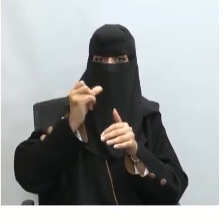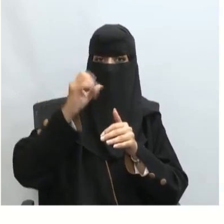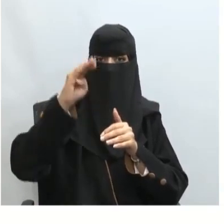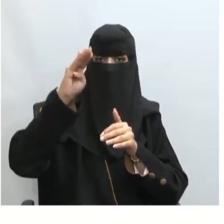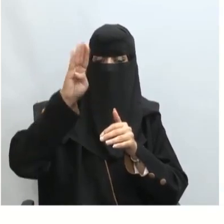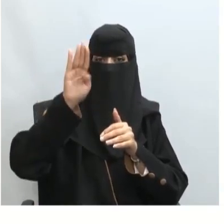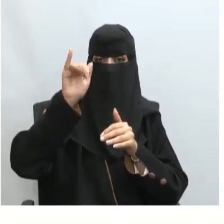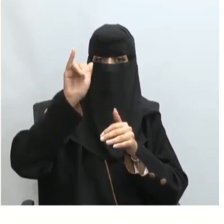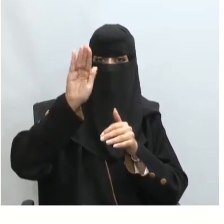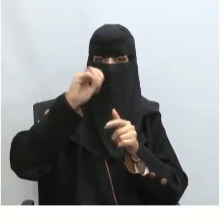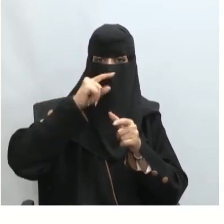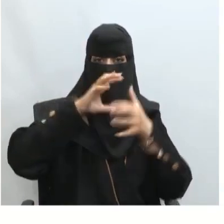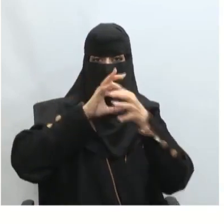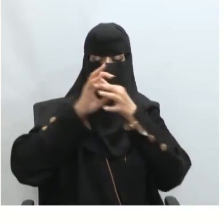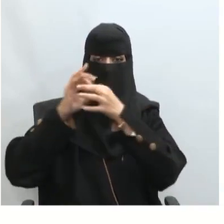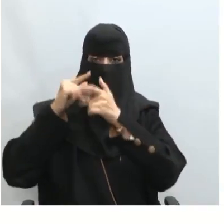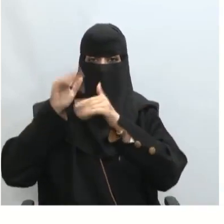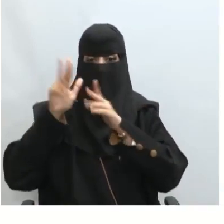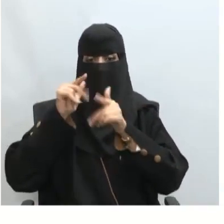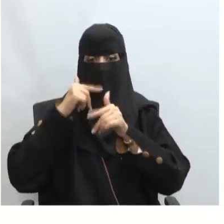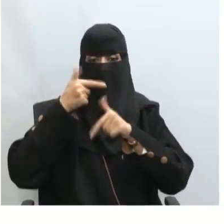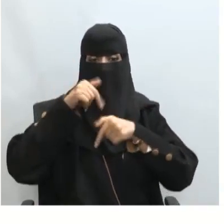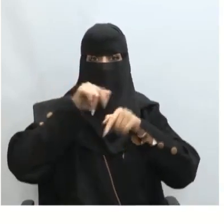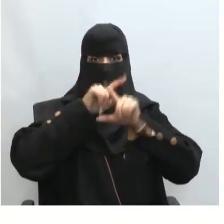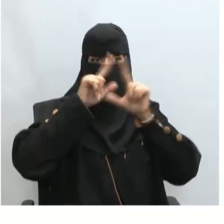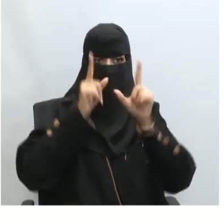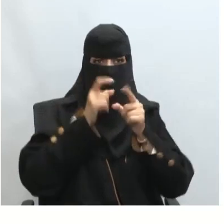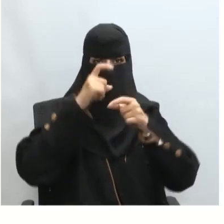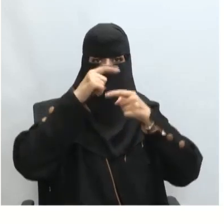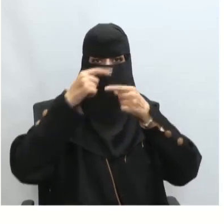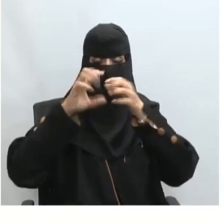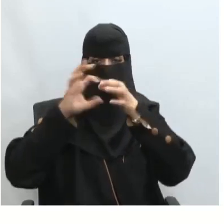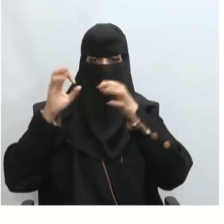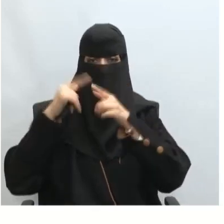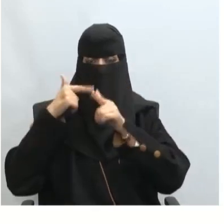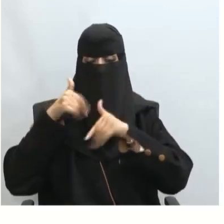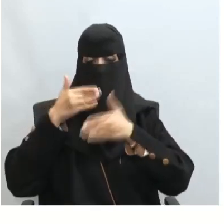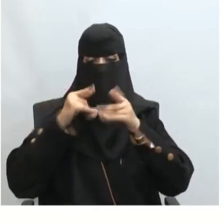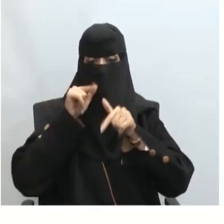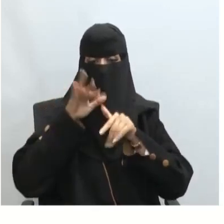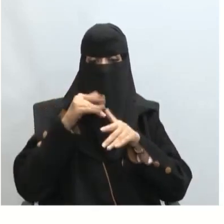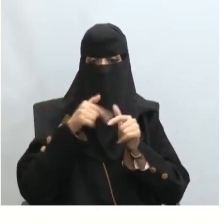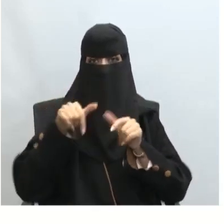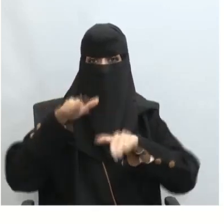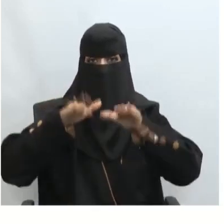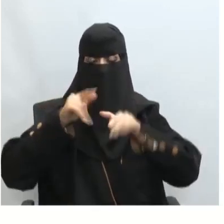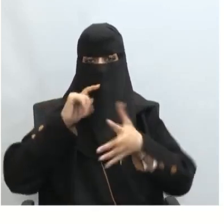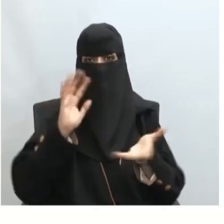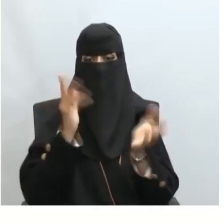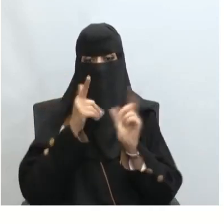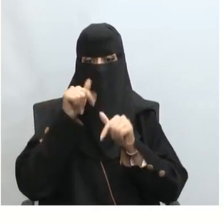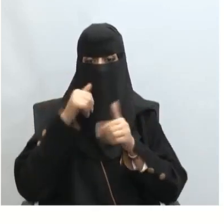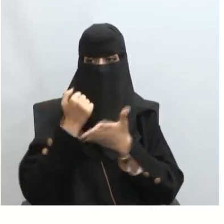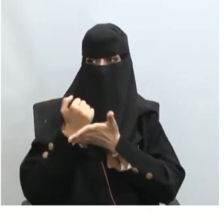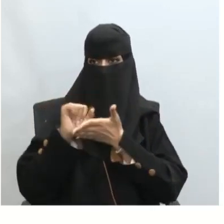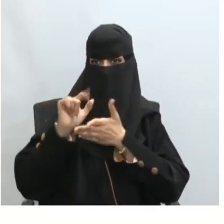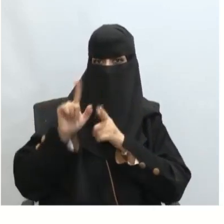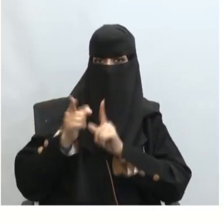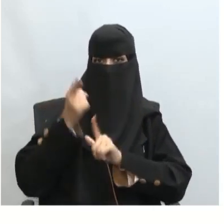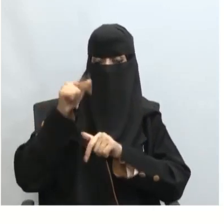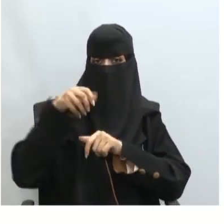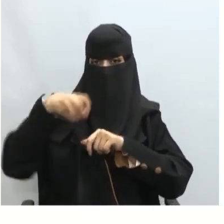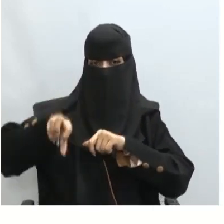الكربون ثم اخيرا سترسم الصيغه البنائيه للنواتج فهذه هو المعادله العامه لاحظ هنا حذف